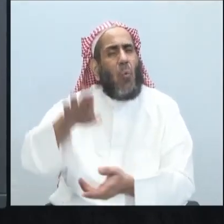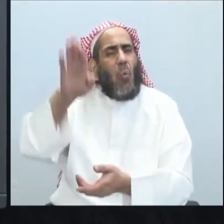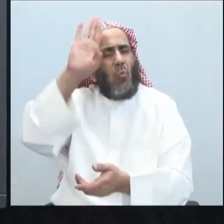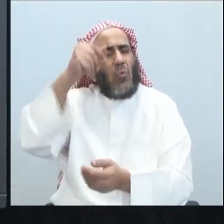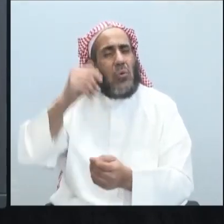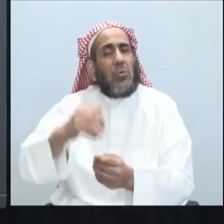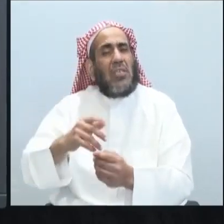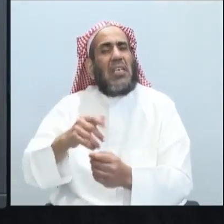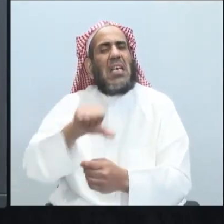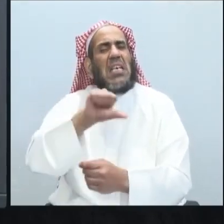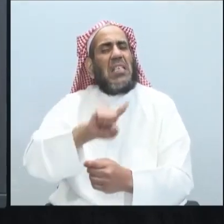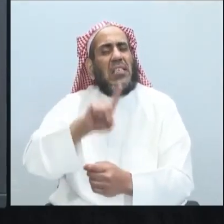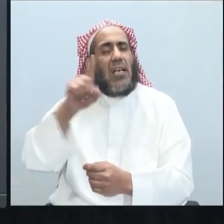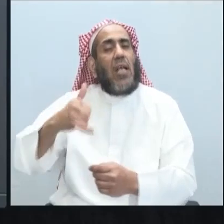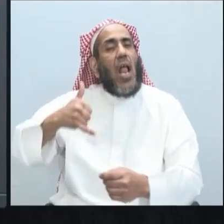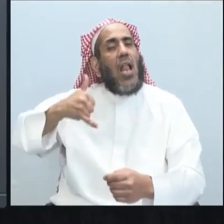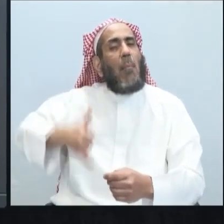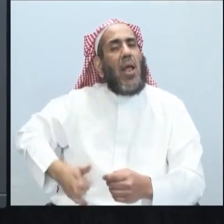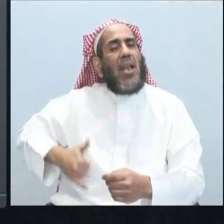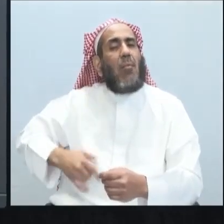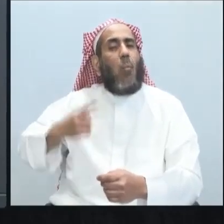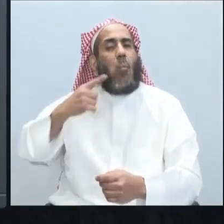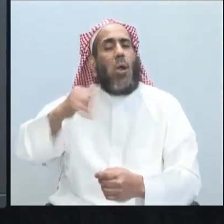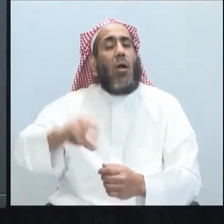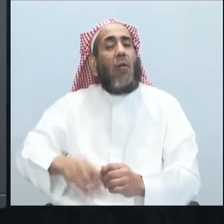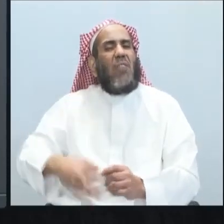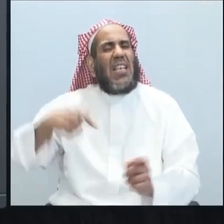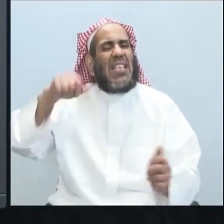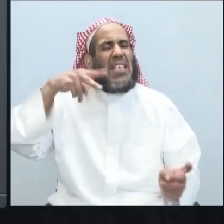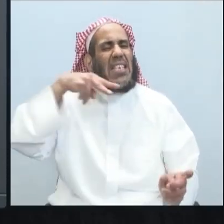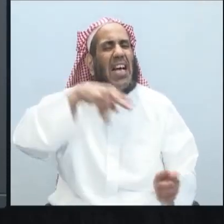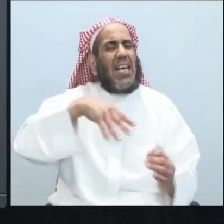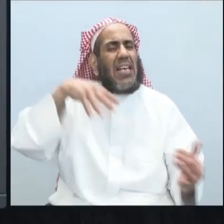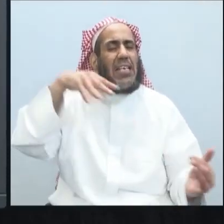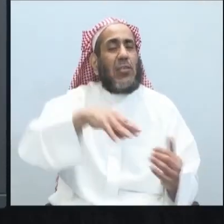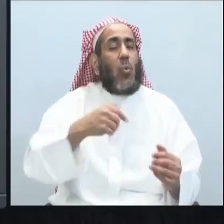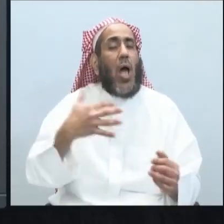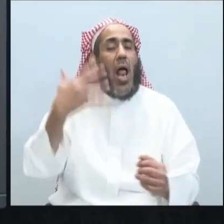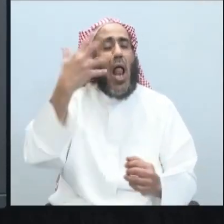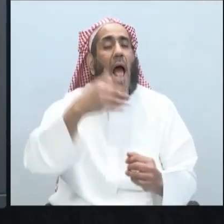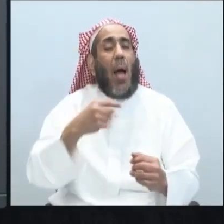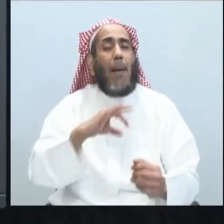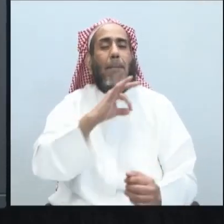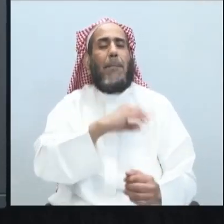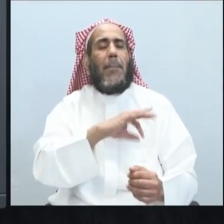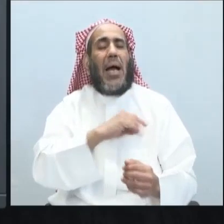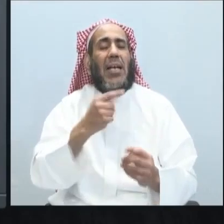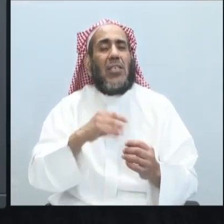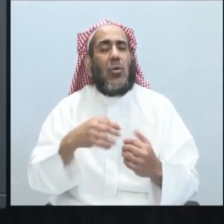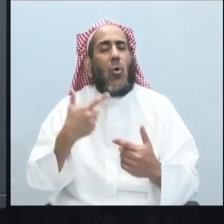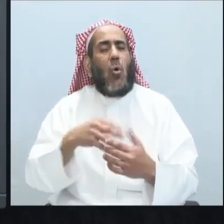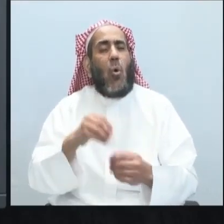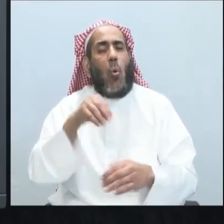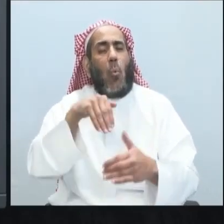الاجداد اجداد اليمنيين في في غزو الاحباش يقول عند اهلي ارسوا من ذكائها خير غرس وهم ايضا ما زالوا